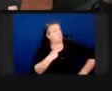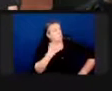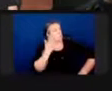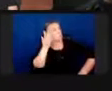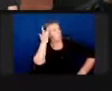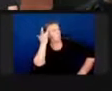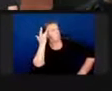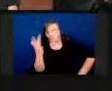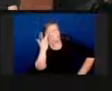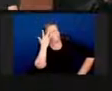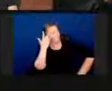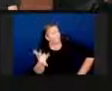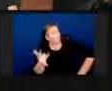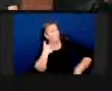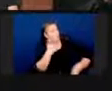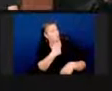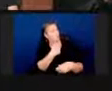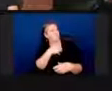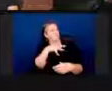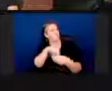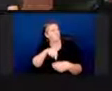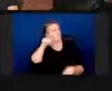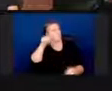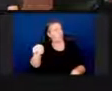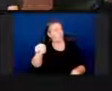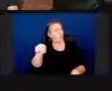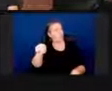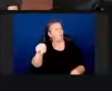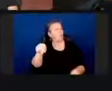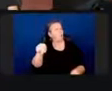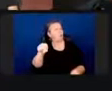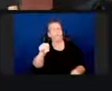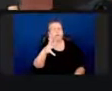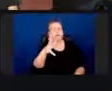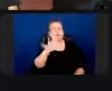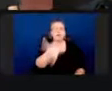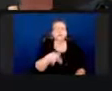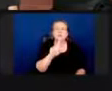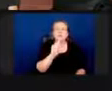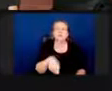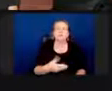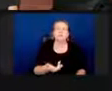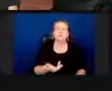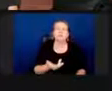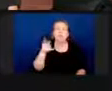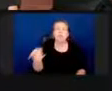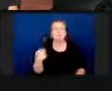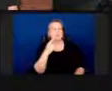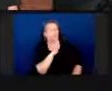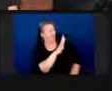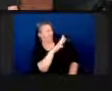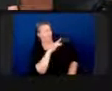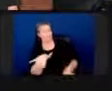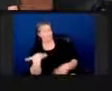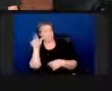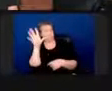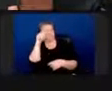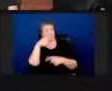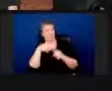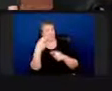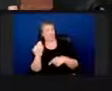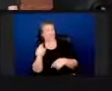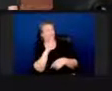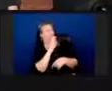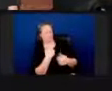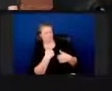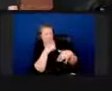كنت أفكر بأن السؤال الذي طرحه لي هذا الشاب هو كان الجواب عن